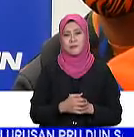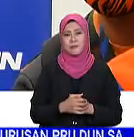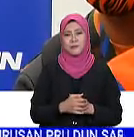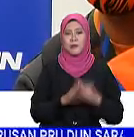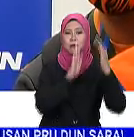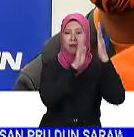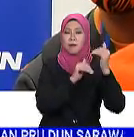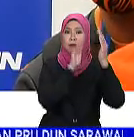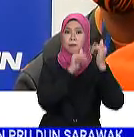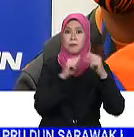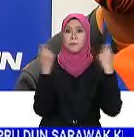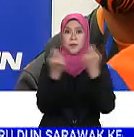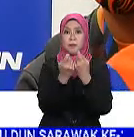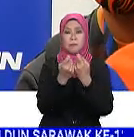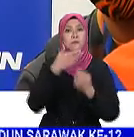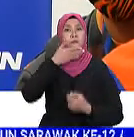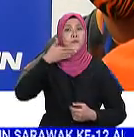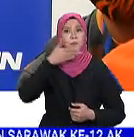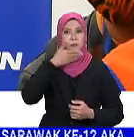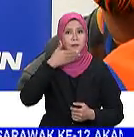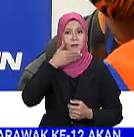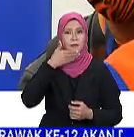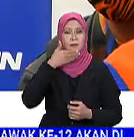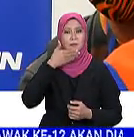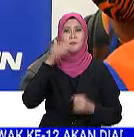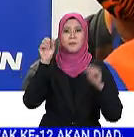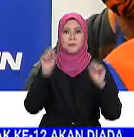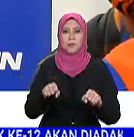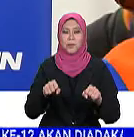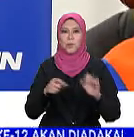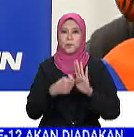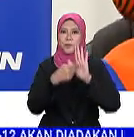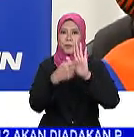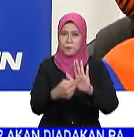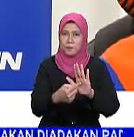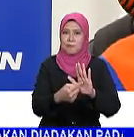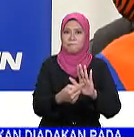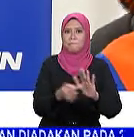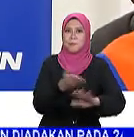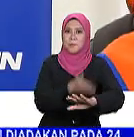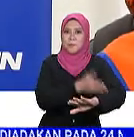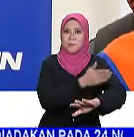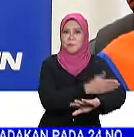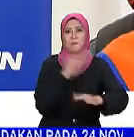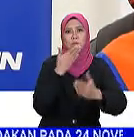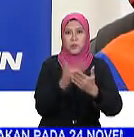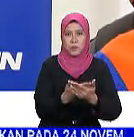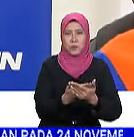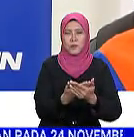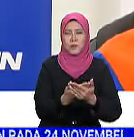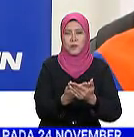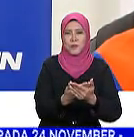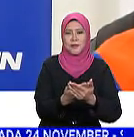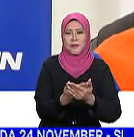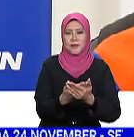harapkan apa tu pasukan yang muda ni kan, jadi mereka dapat menunjukkan prestasi yang baik lah untuk